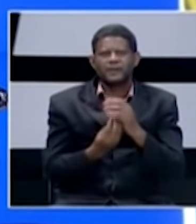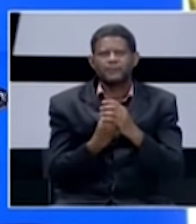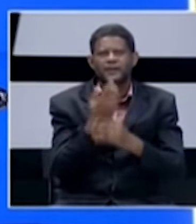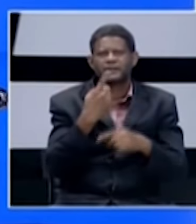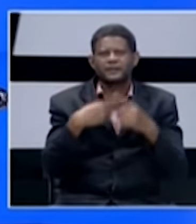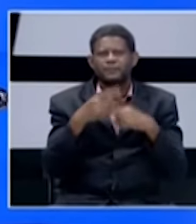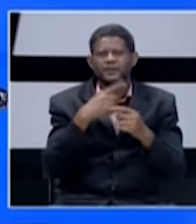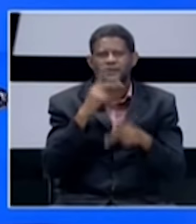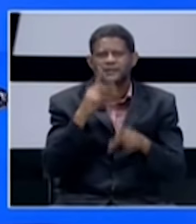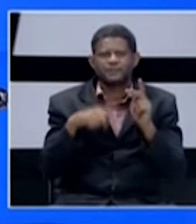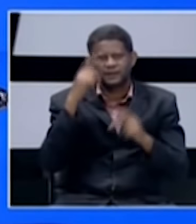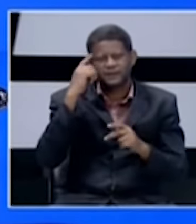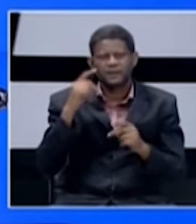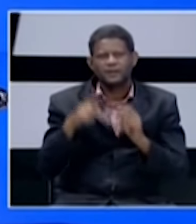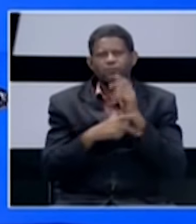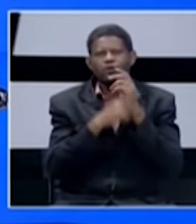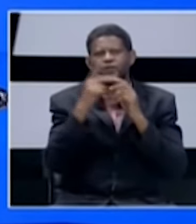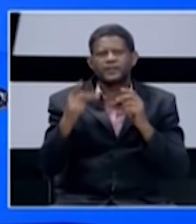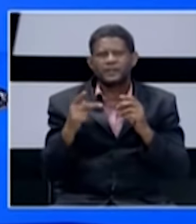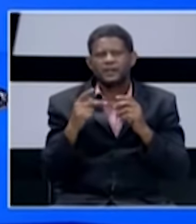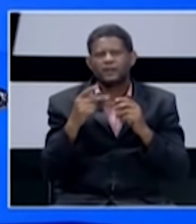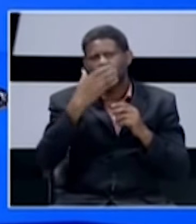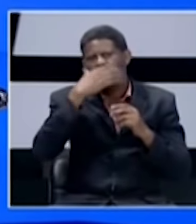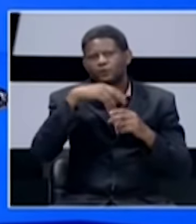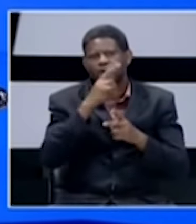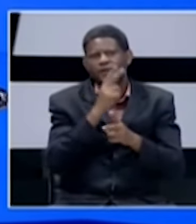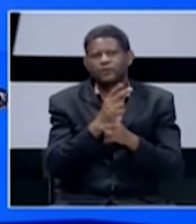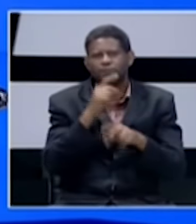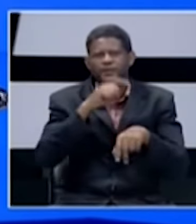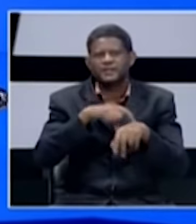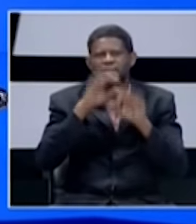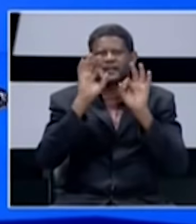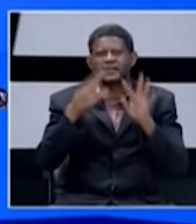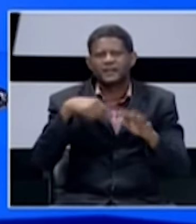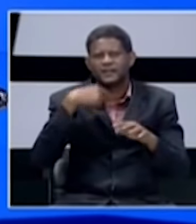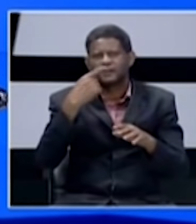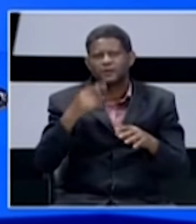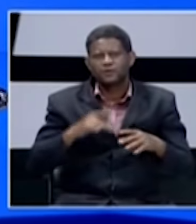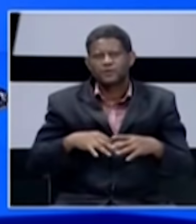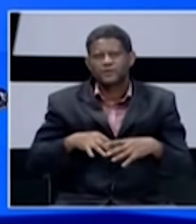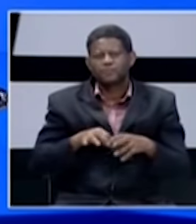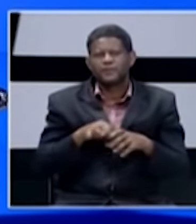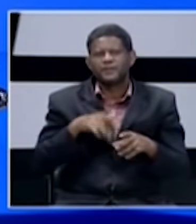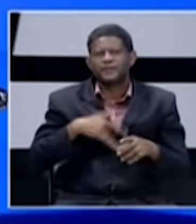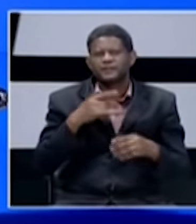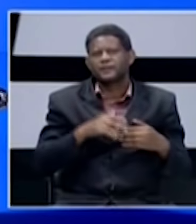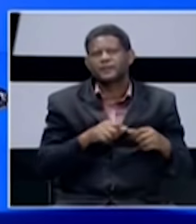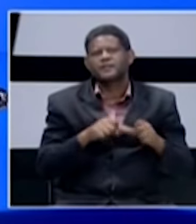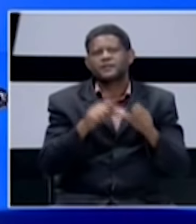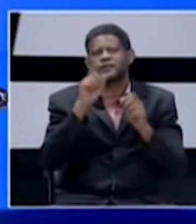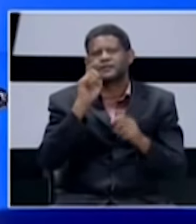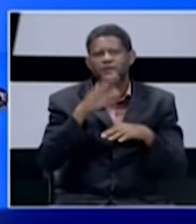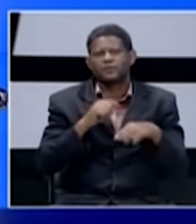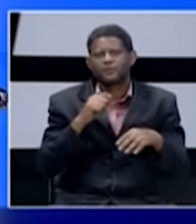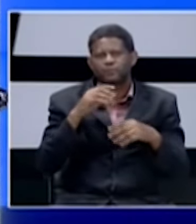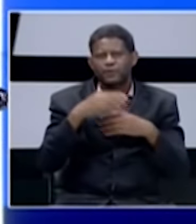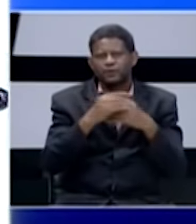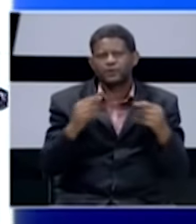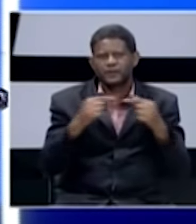تگراي بوليتيكاوي وعي وحلن بغزي يلن منفسن كمرش صويعوم بيرو ركف حزب منغستن